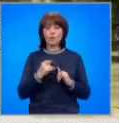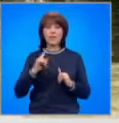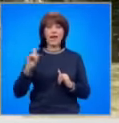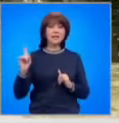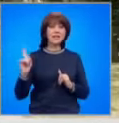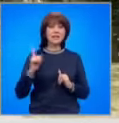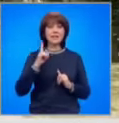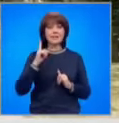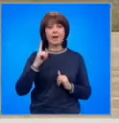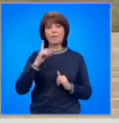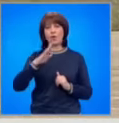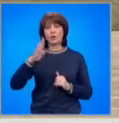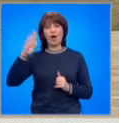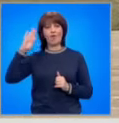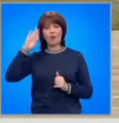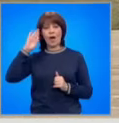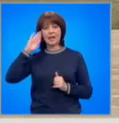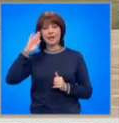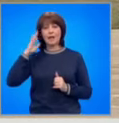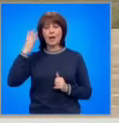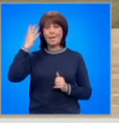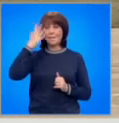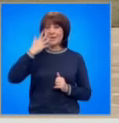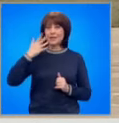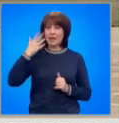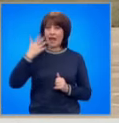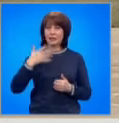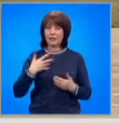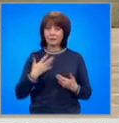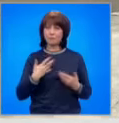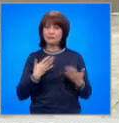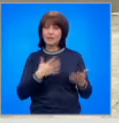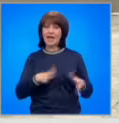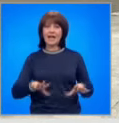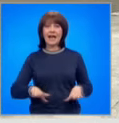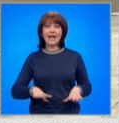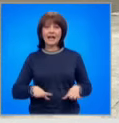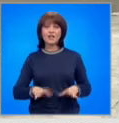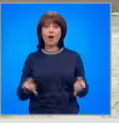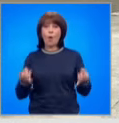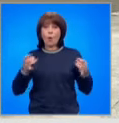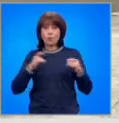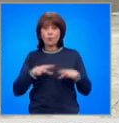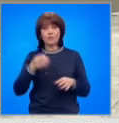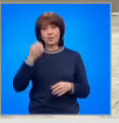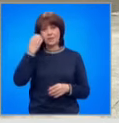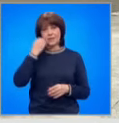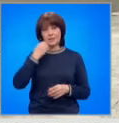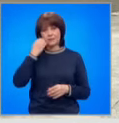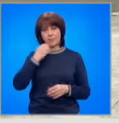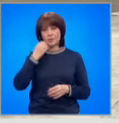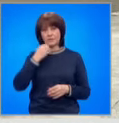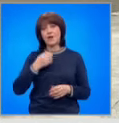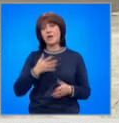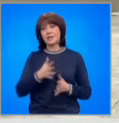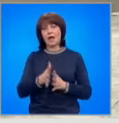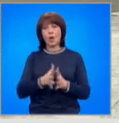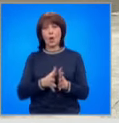от леката авиация, но мечтата на общинската администрация и на гражданите е то отново да се използва за пътнически